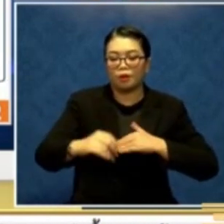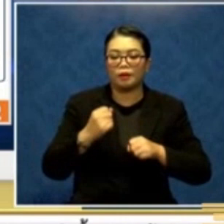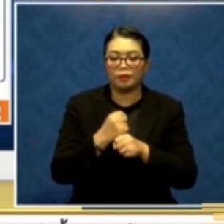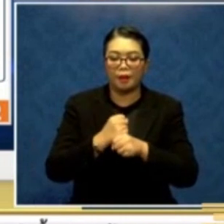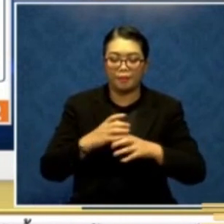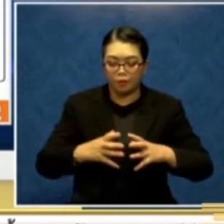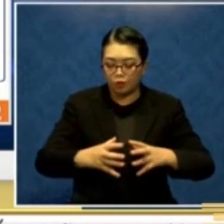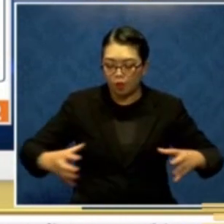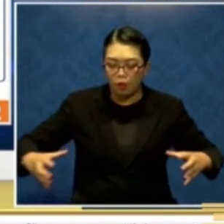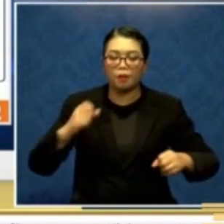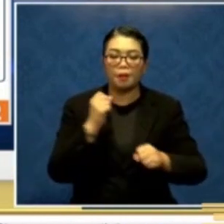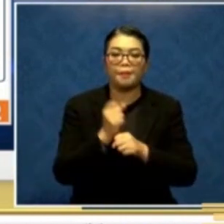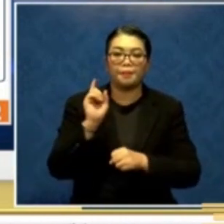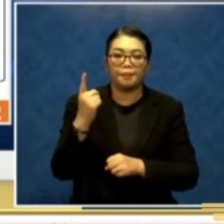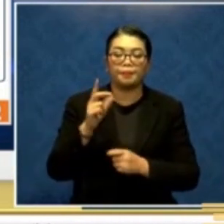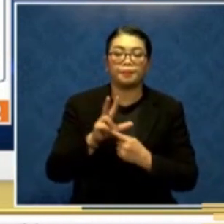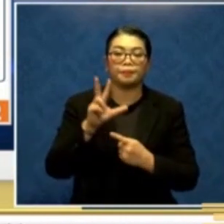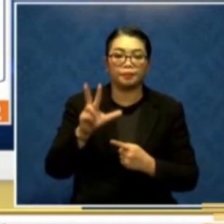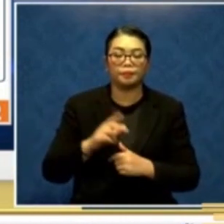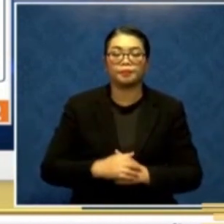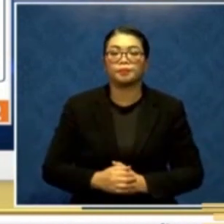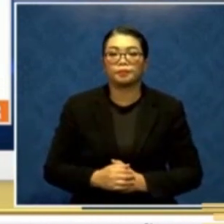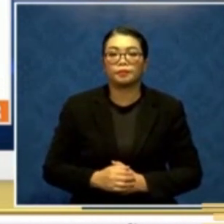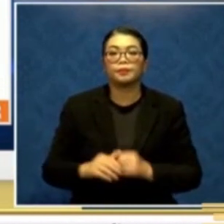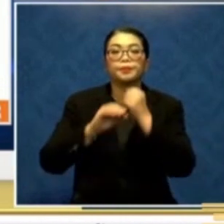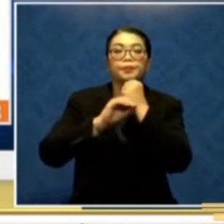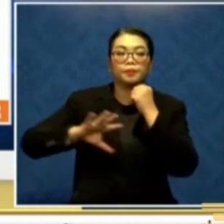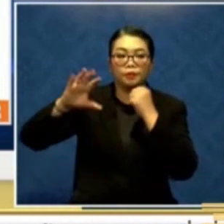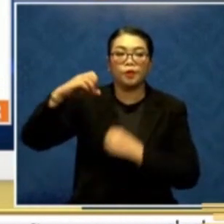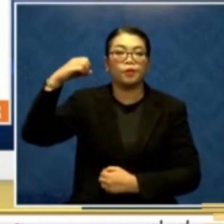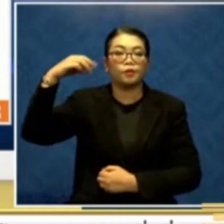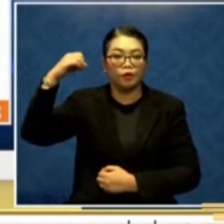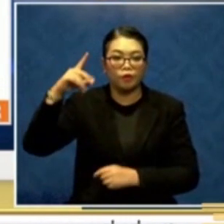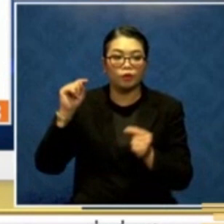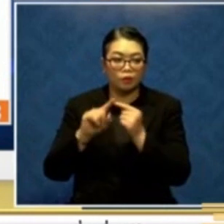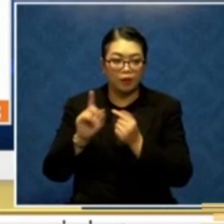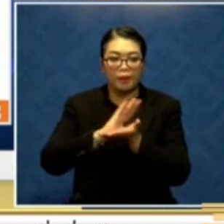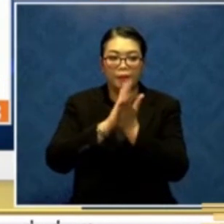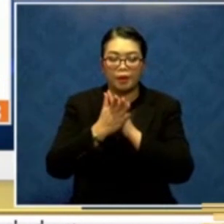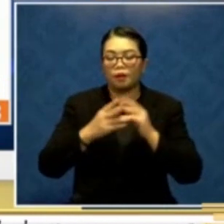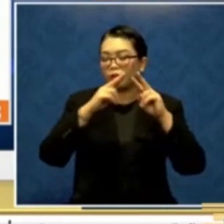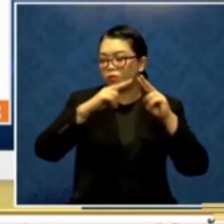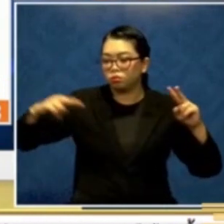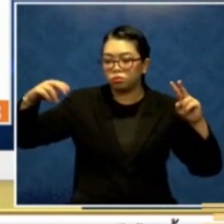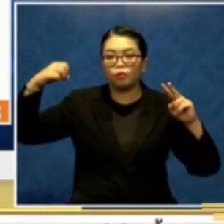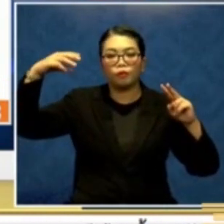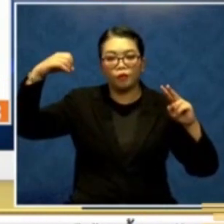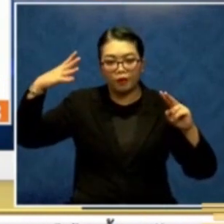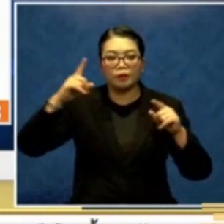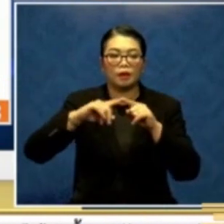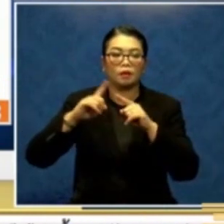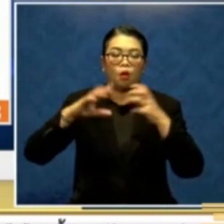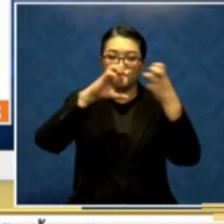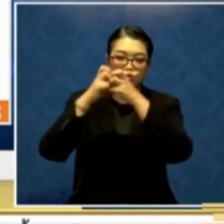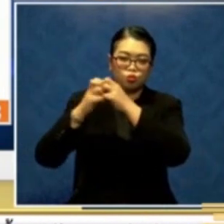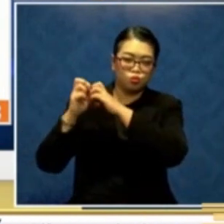ะท่อระบายน้ำใหม่นะครับเรื่องที่ 3 ฝากขนประทานนะครับเลงกำชับกอสทช.ะการไฟฟาโทัปปุรีช่วยปรับปรุงสายไฟและสายสื่อสาร